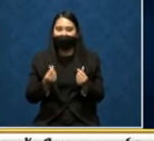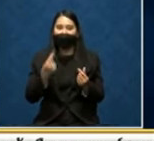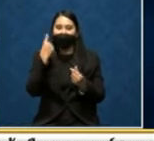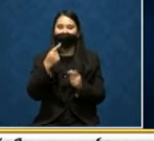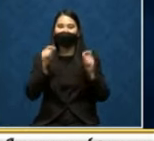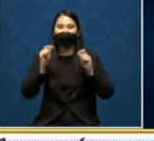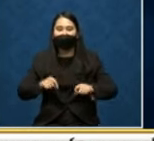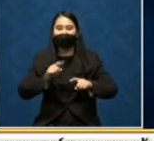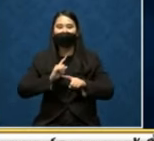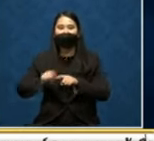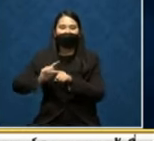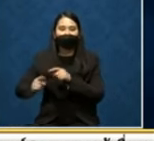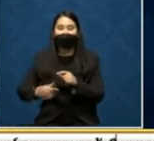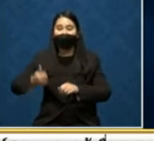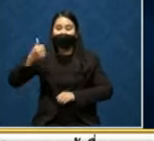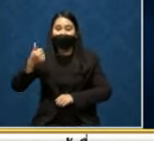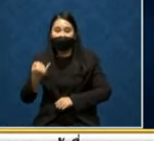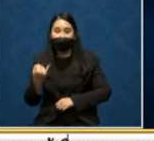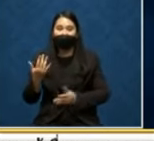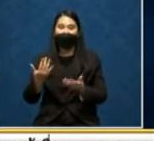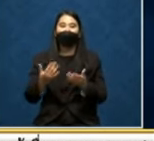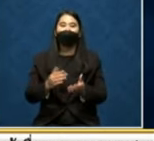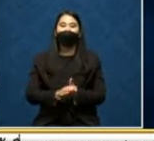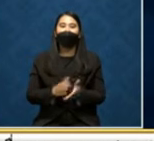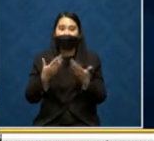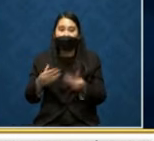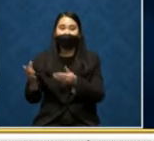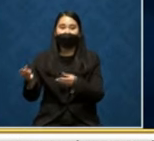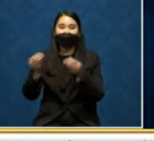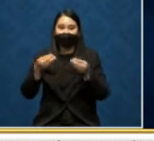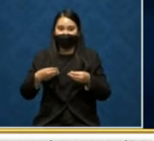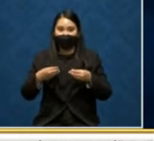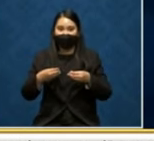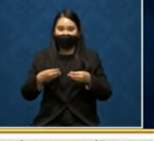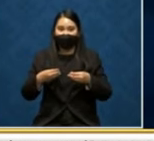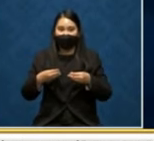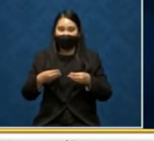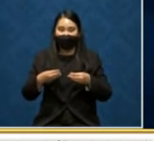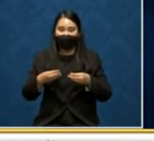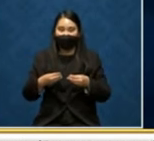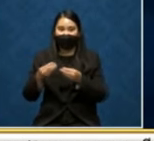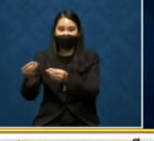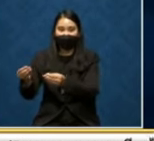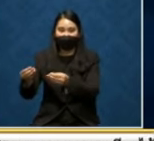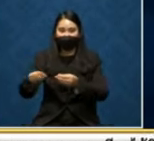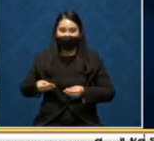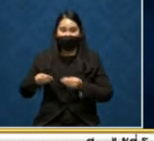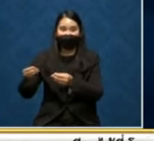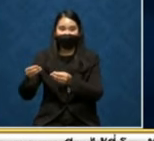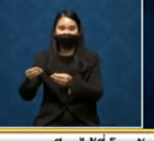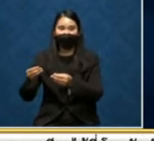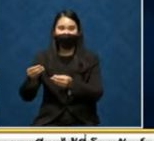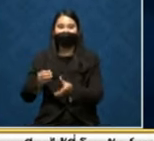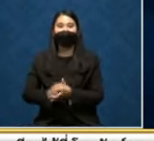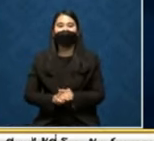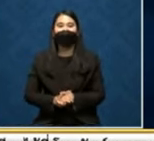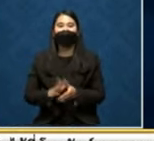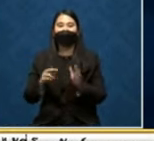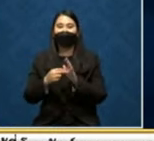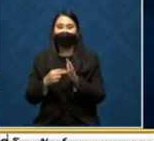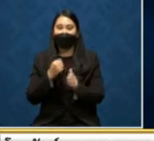อนุมัติอันนี้อนุมัติได้อันนั้นอนุมัติไม่ได้แล้วส่งเอกสารภายในให้ผู้รับเหมาส่งเอกสารภายในให้มือทำงาน